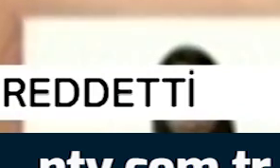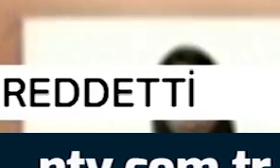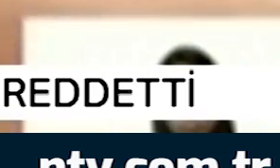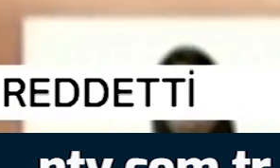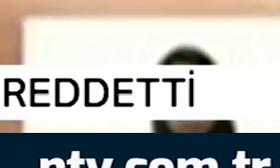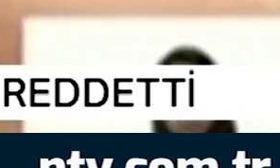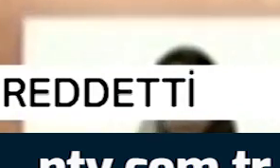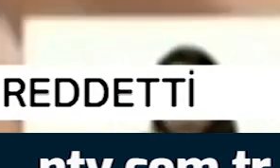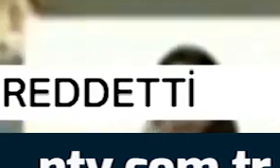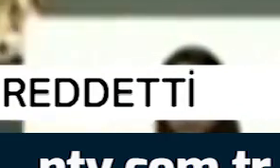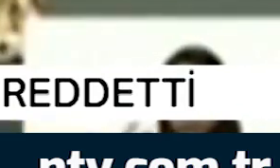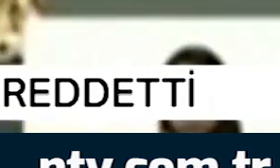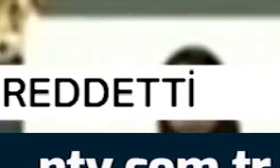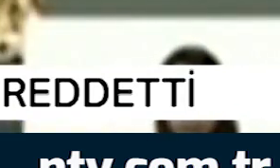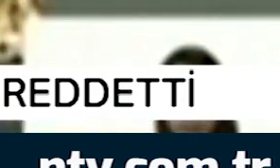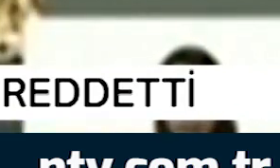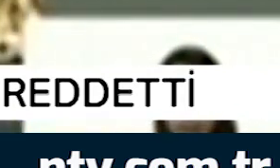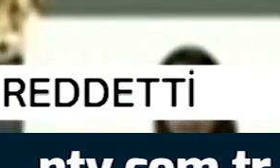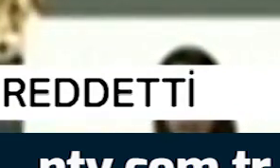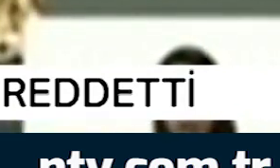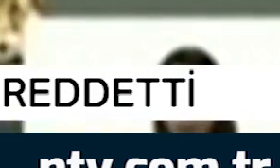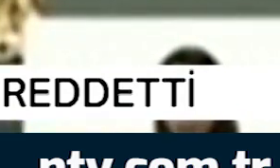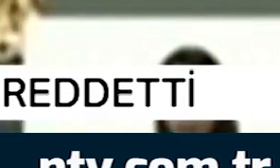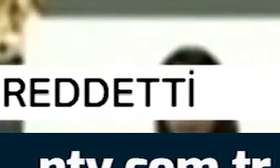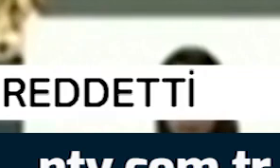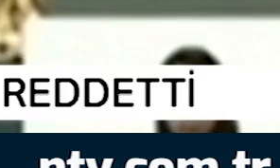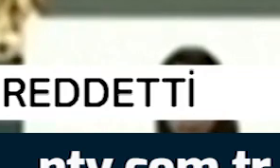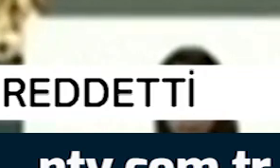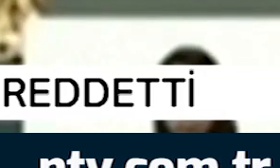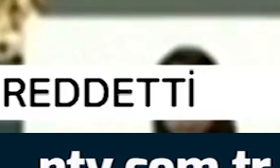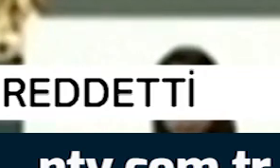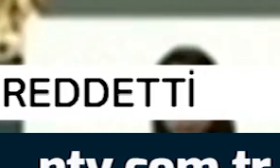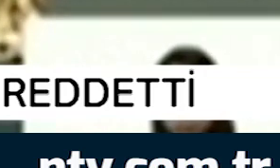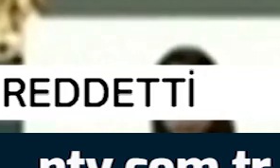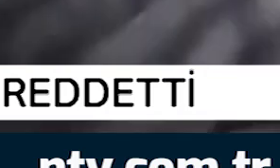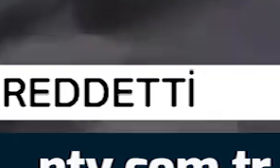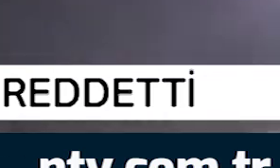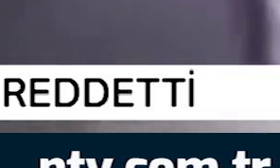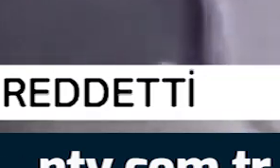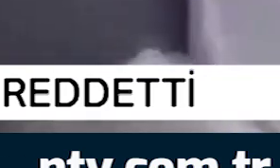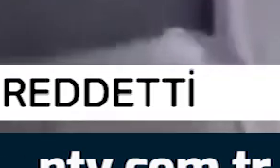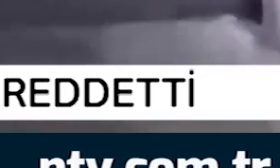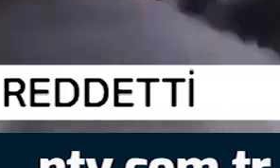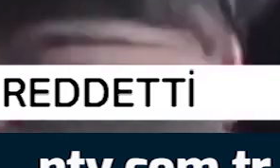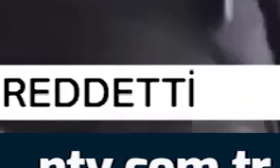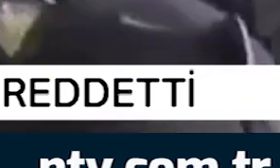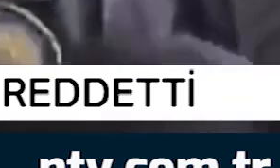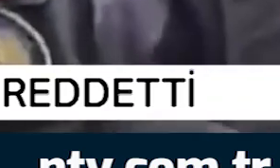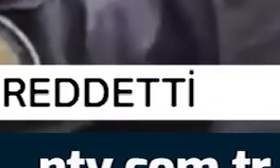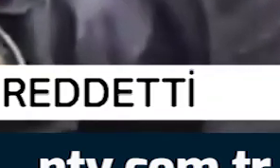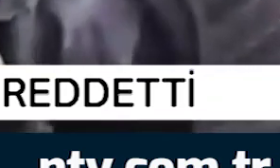bir güvenlik şirketinin sahibi olan eski asker George Bu pazar günü darbe girişimini düzenlediğini ve yakalanan